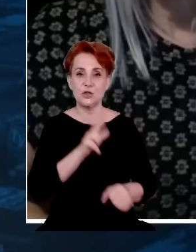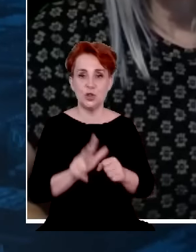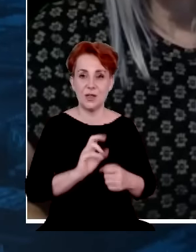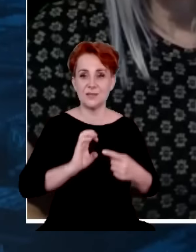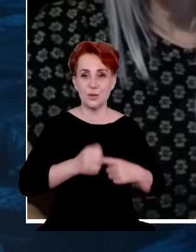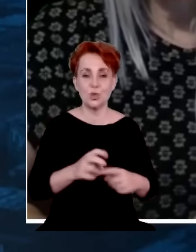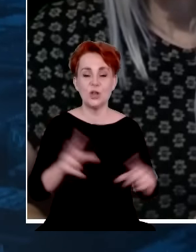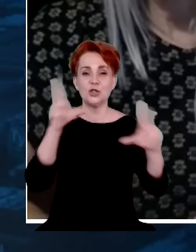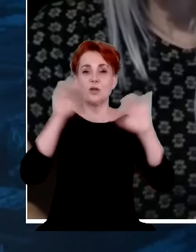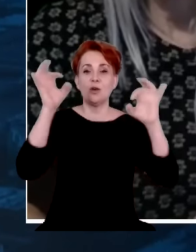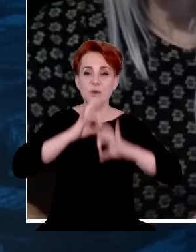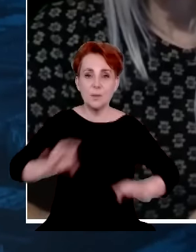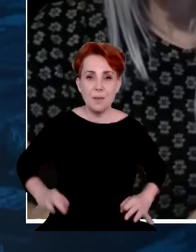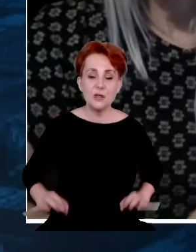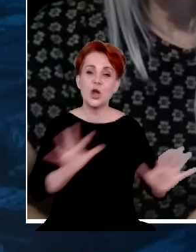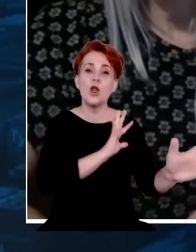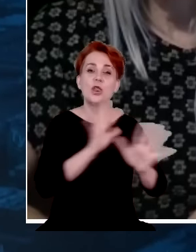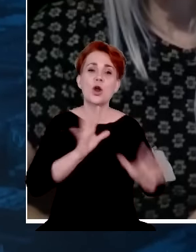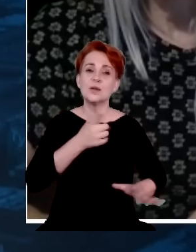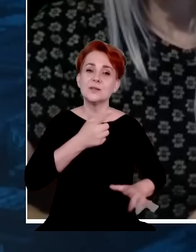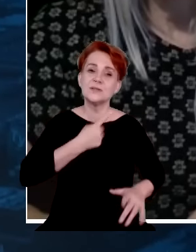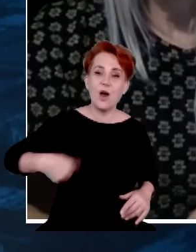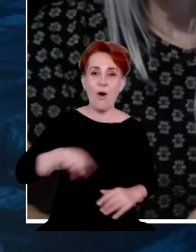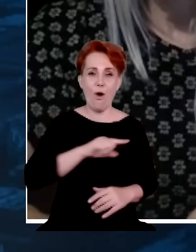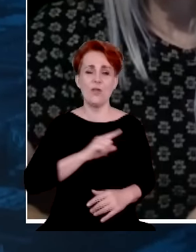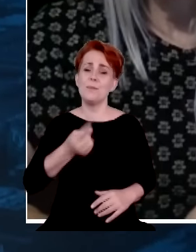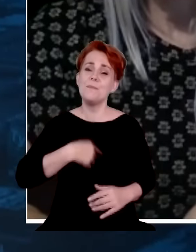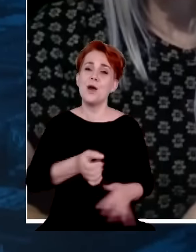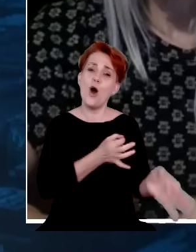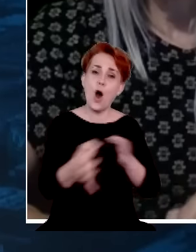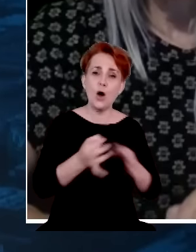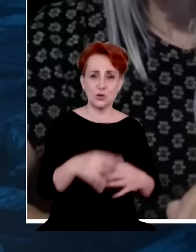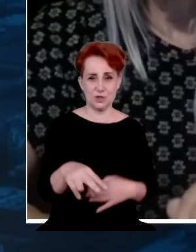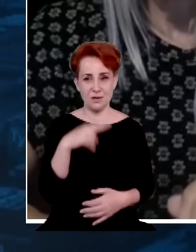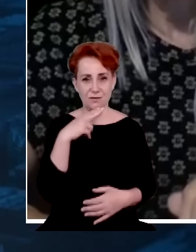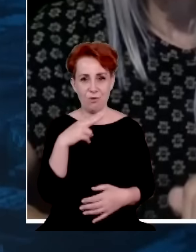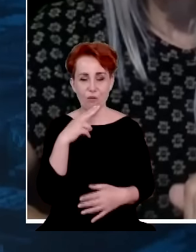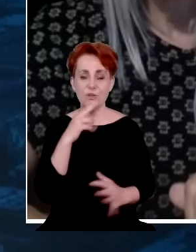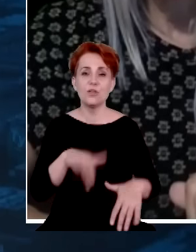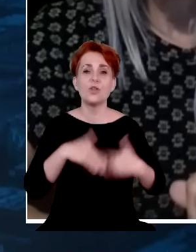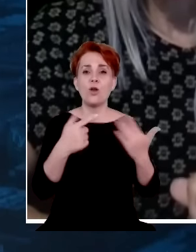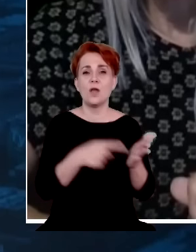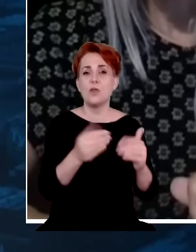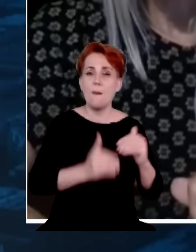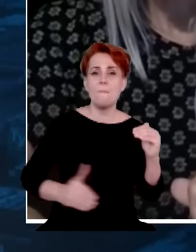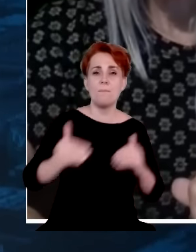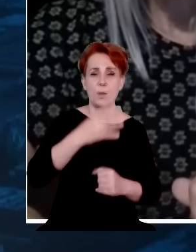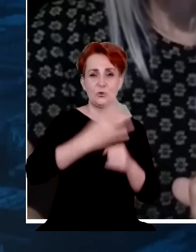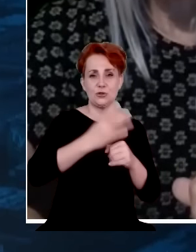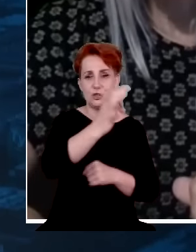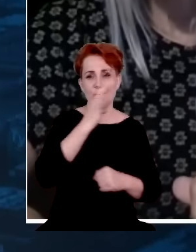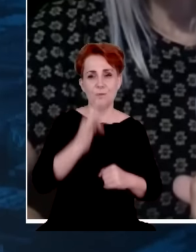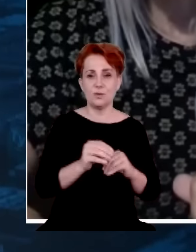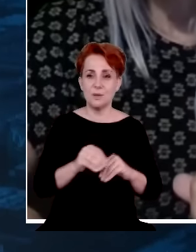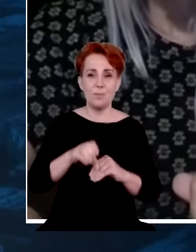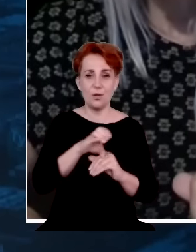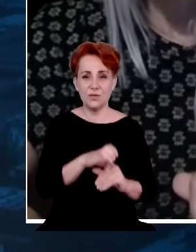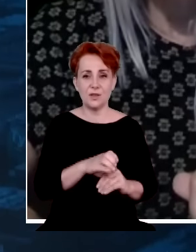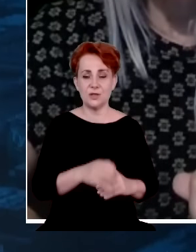państwa w trosce o nas żebyśmy oszczędzali wodę funduje nam ponad 40p podwyżki